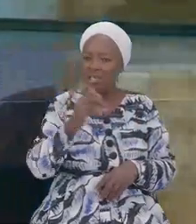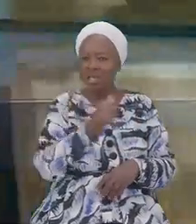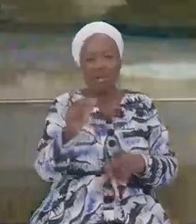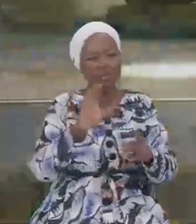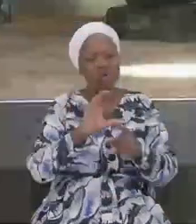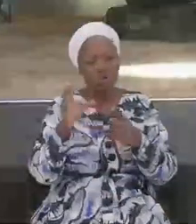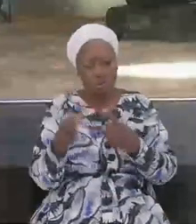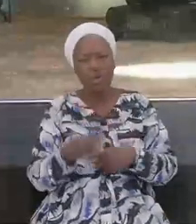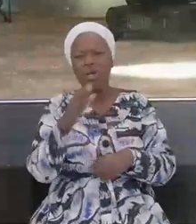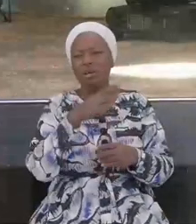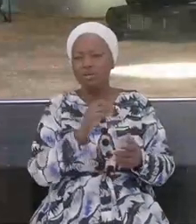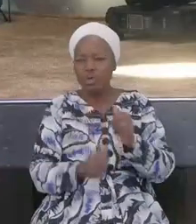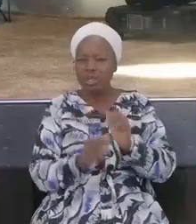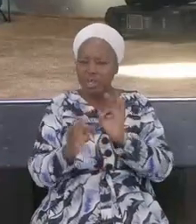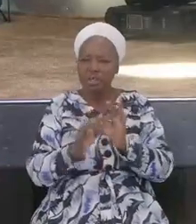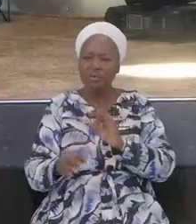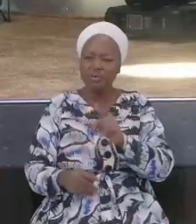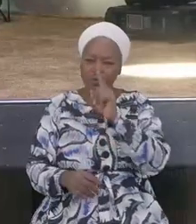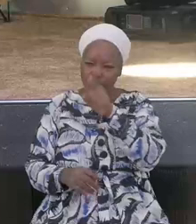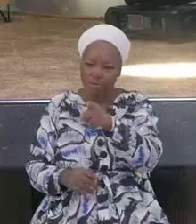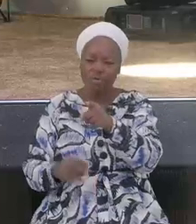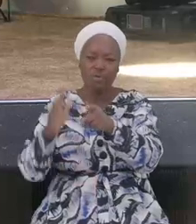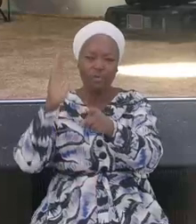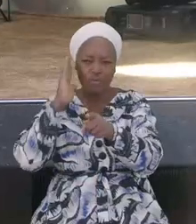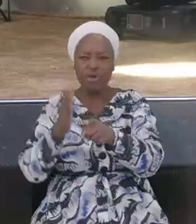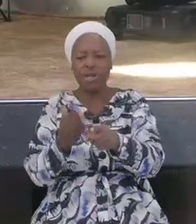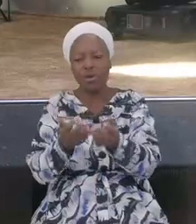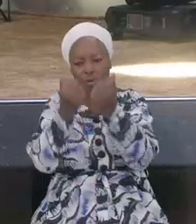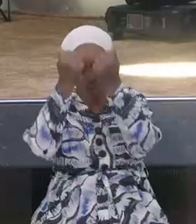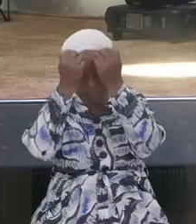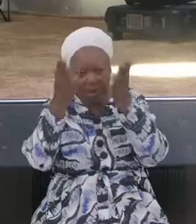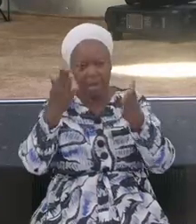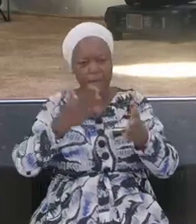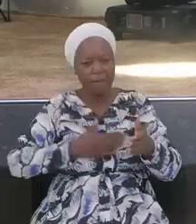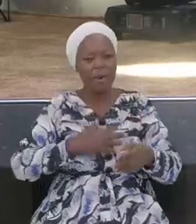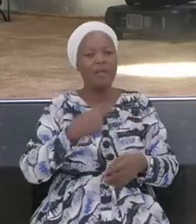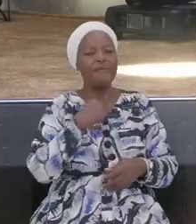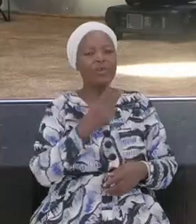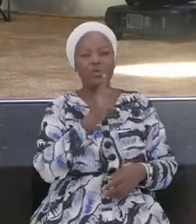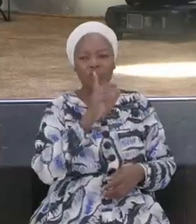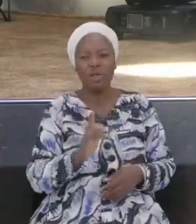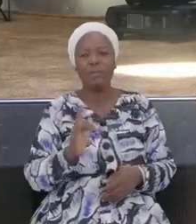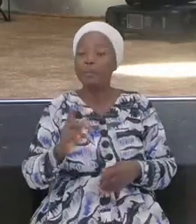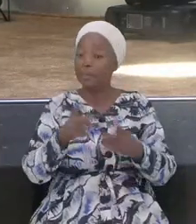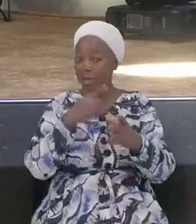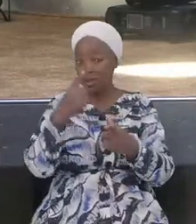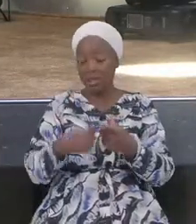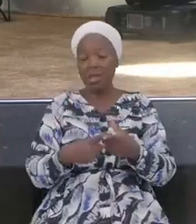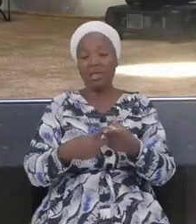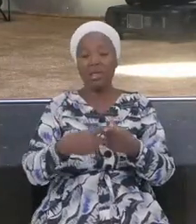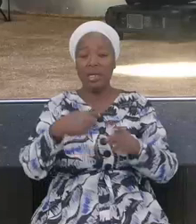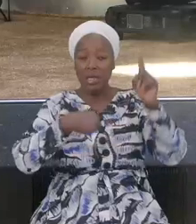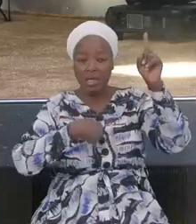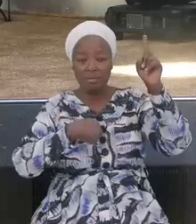est attachée. Si vous gardez mon alliance, si vous écoutez ma voix, et si